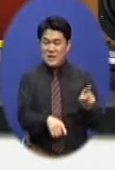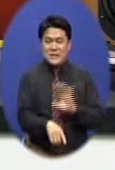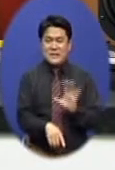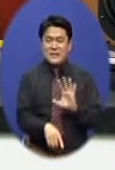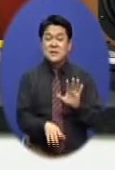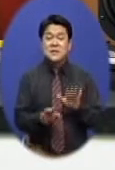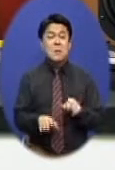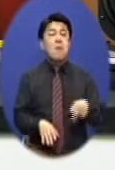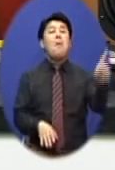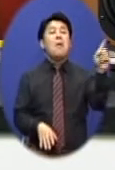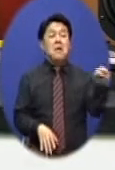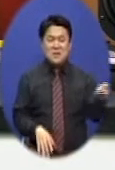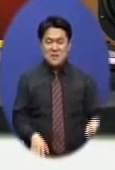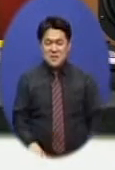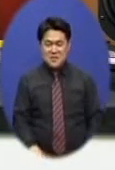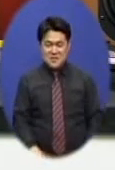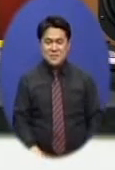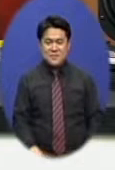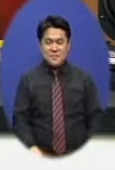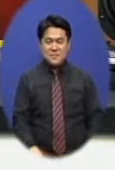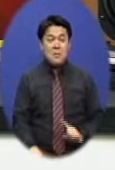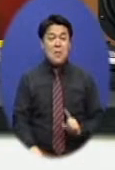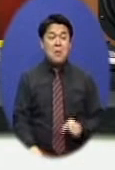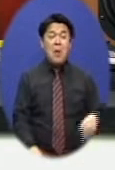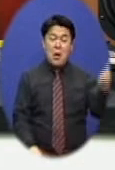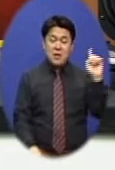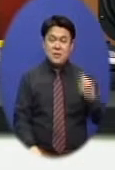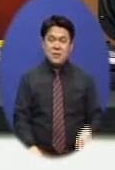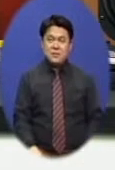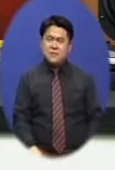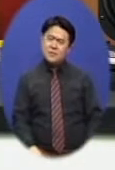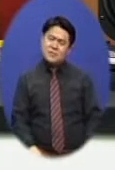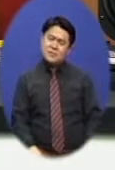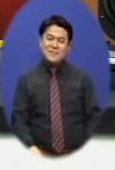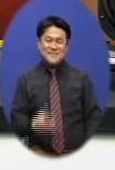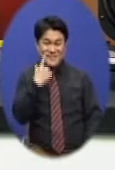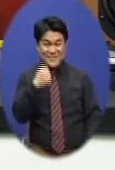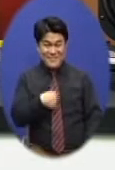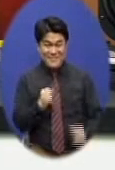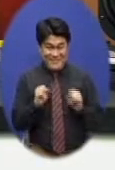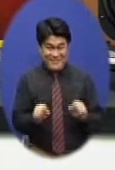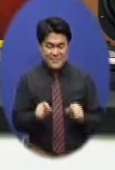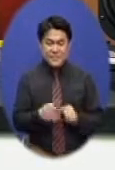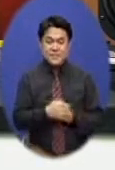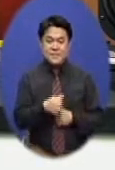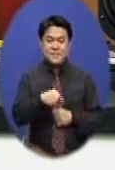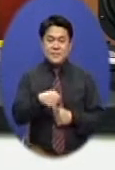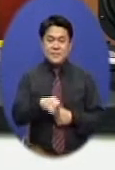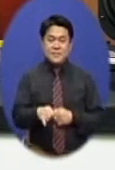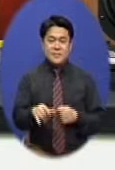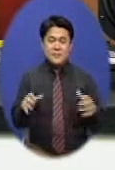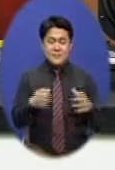아니요, 지금 나갔어요. 아이고, 뭐 아버님, 아버님 혼자 계시는구나. 네, 네, 네. 아, 아니 근데